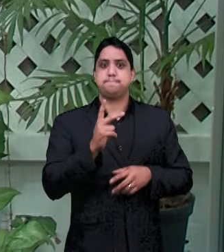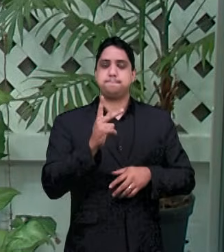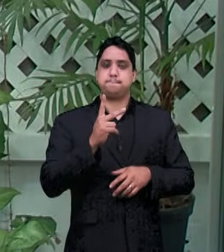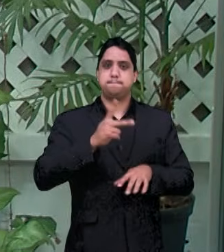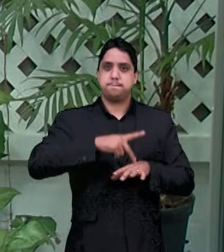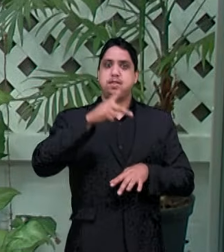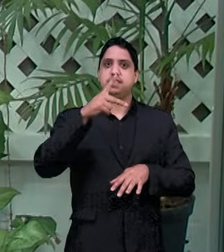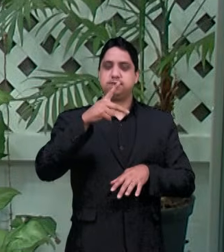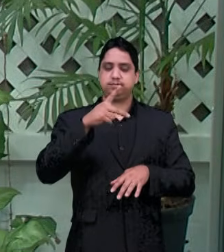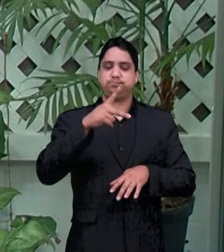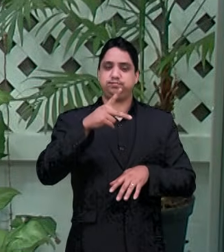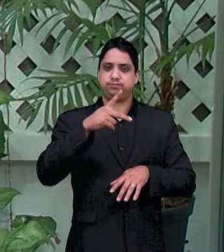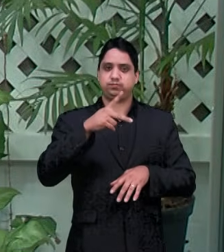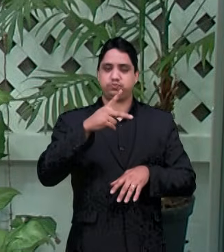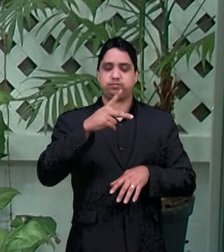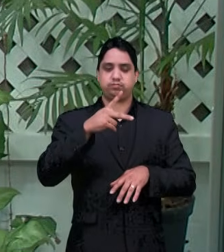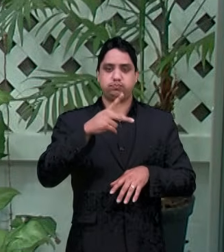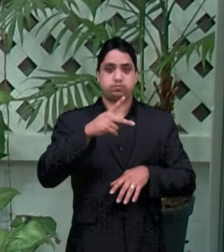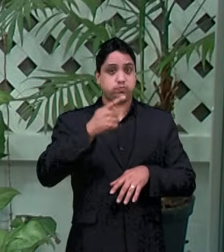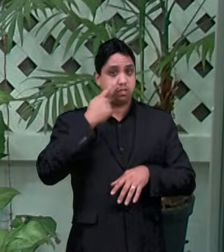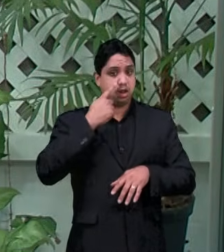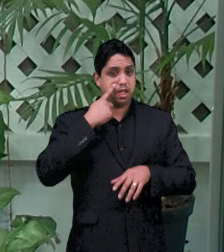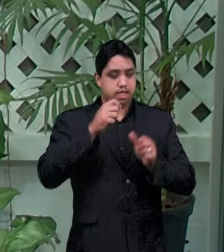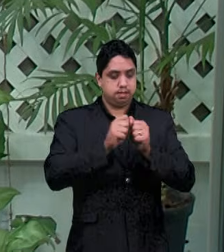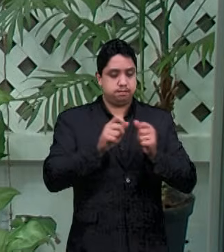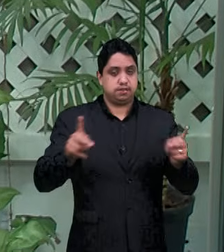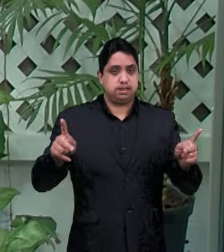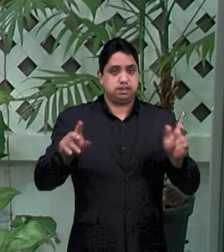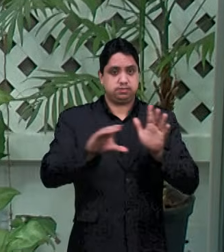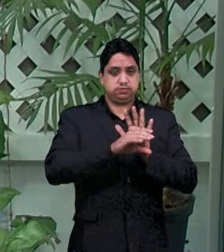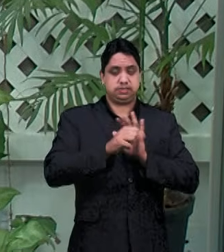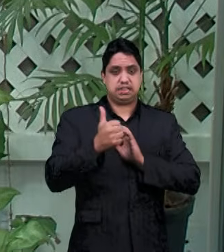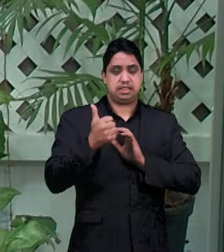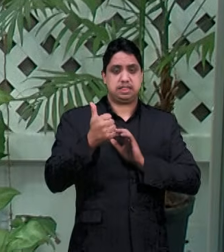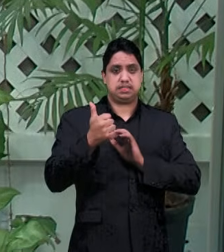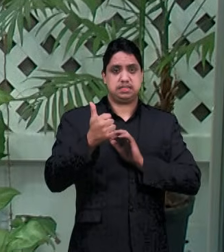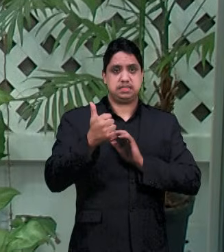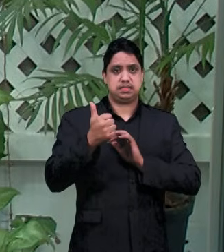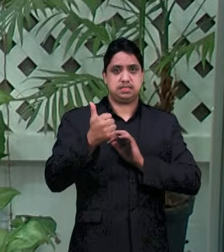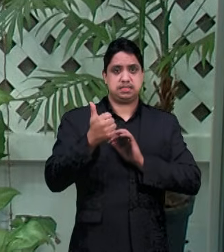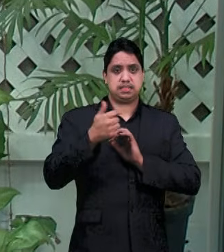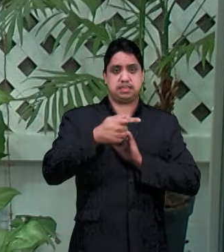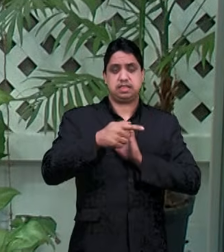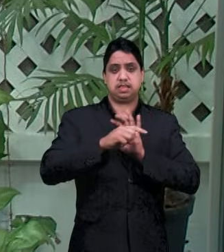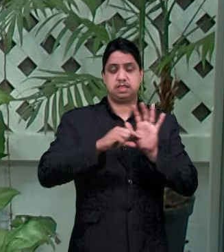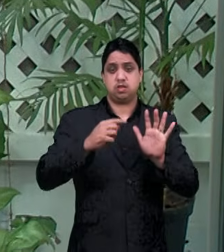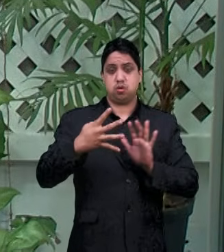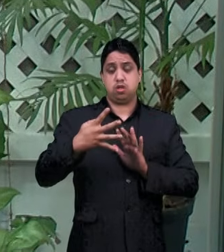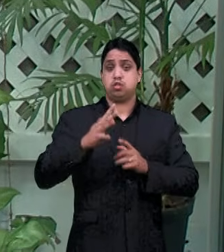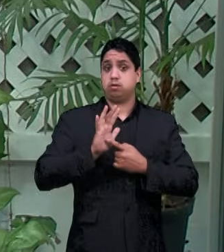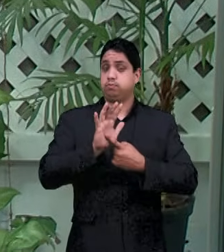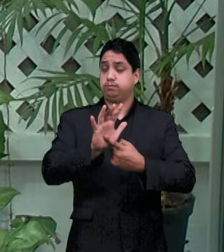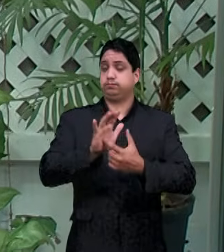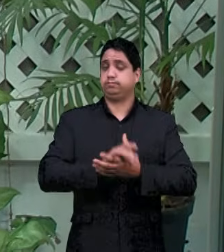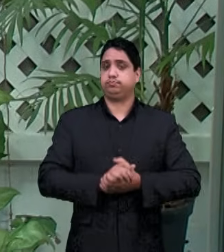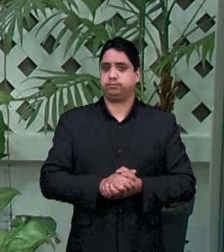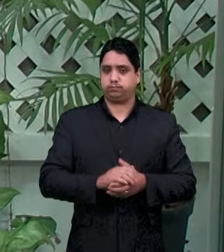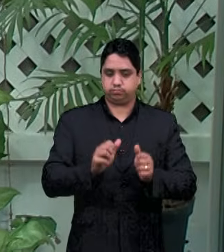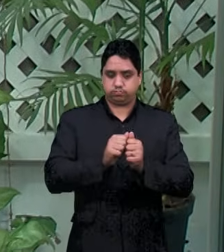Elle présente plusieurs perles. Regardez, Apocalypse, chapitre 17, verset 4.